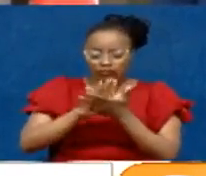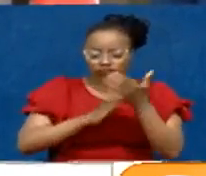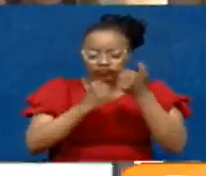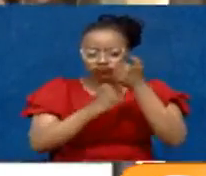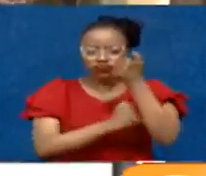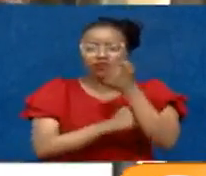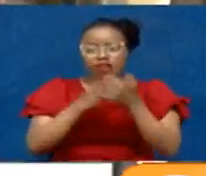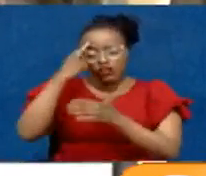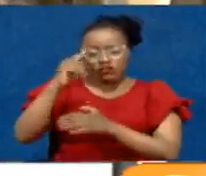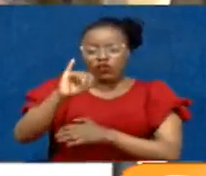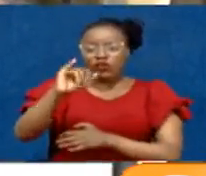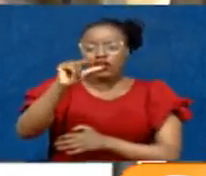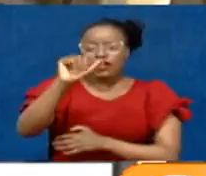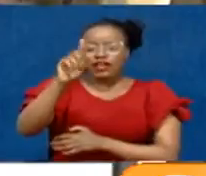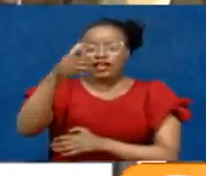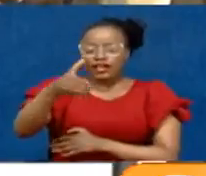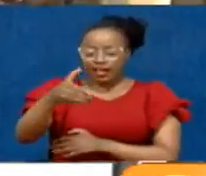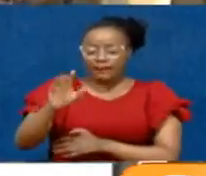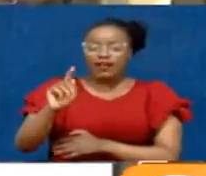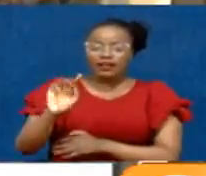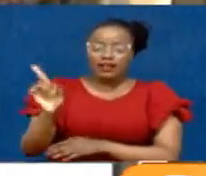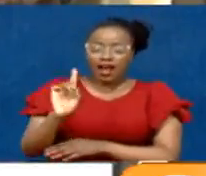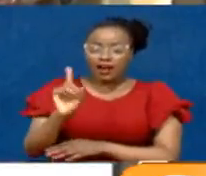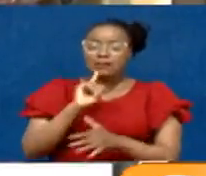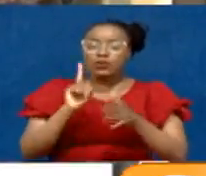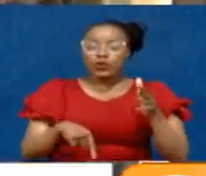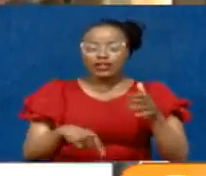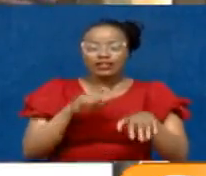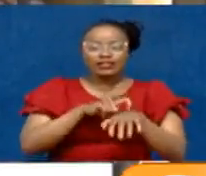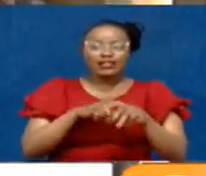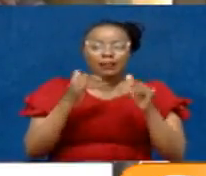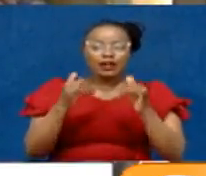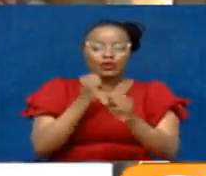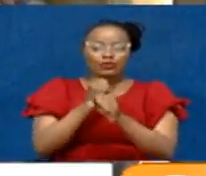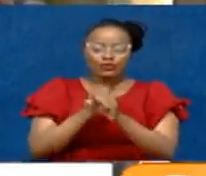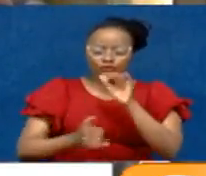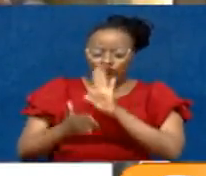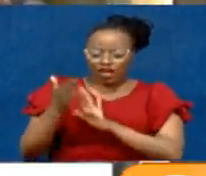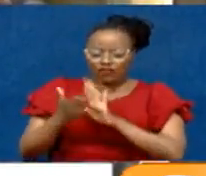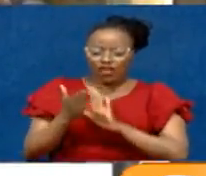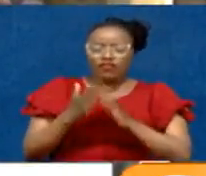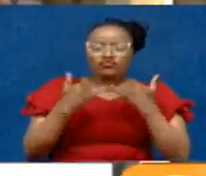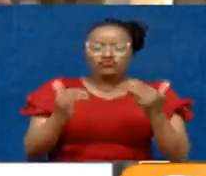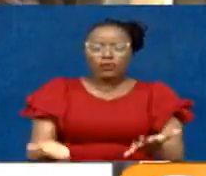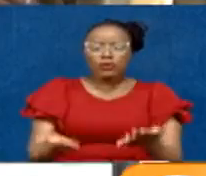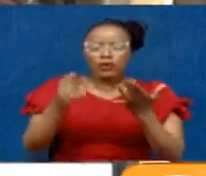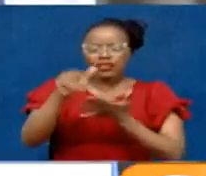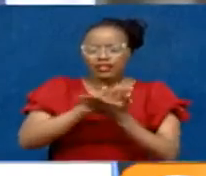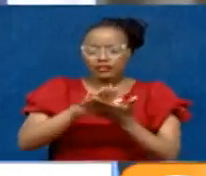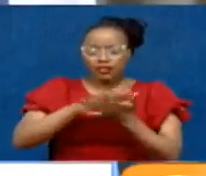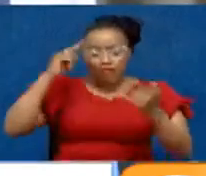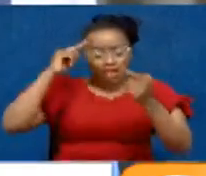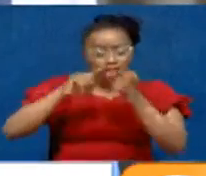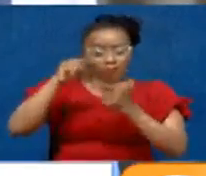ya mataifa wanachama wa IGAD hapa jijini Nairobi. Amesema kwamba ni wakati wa kufanya hima kuimarisha miundo msingi hiyo.